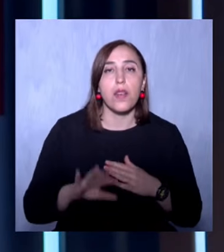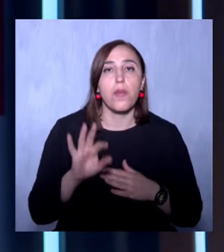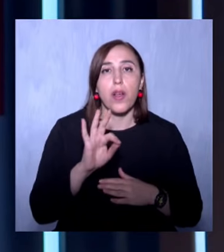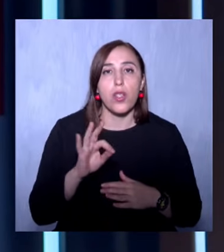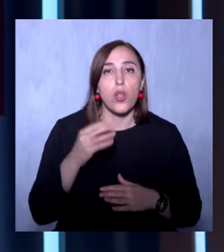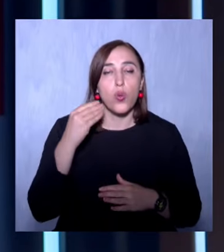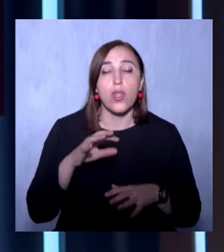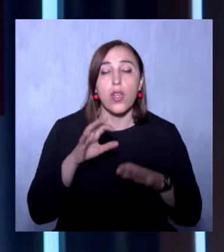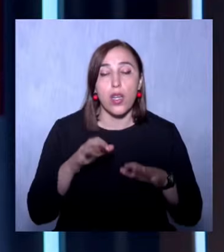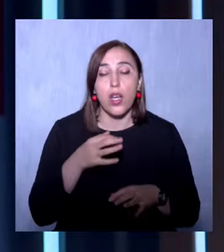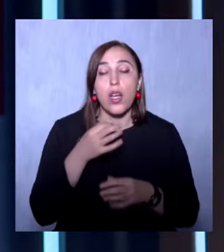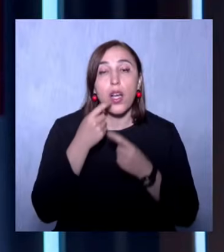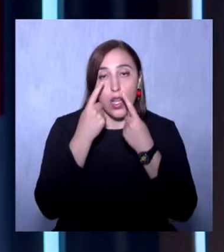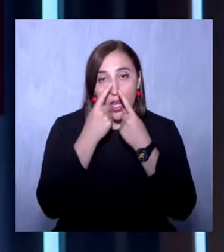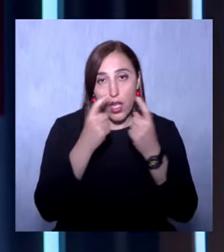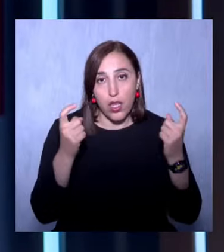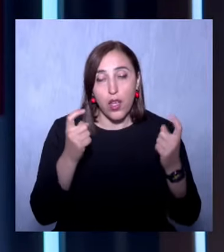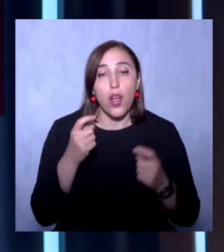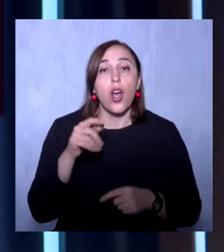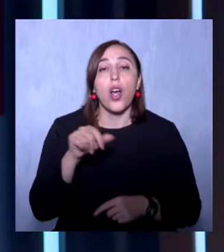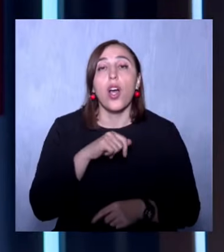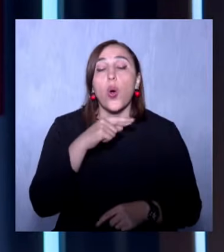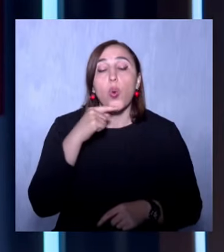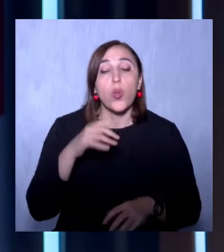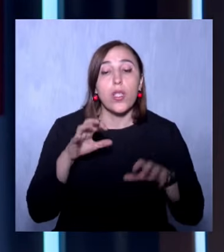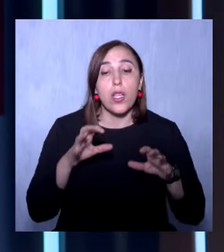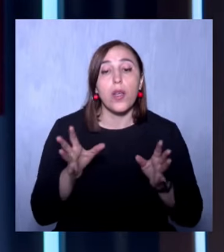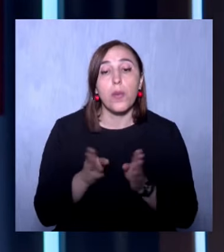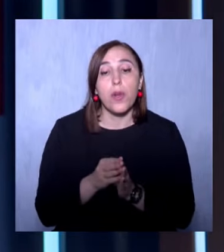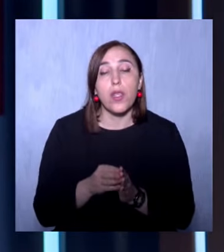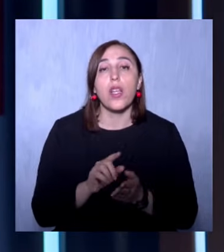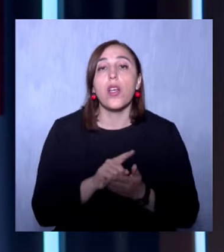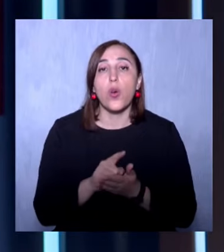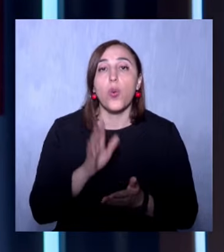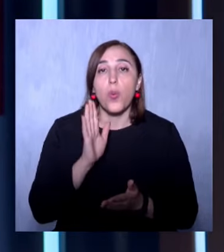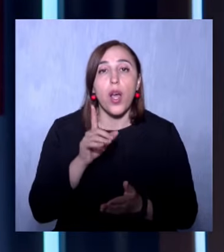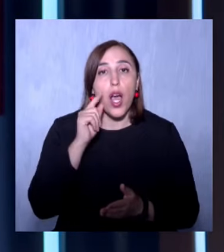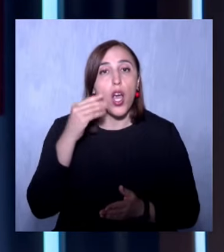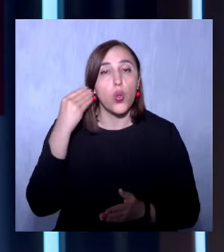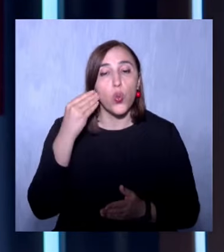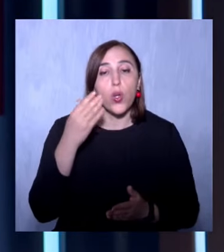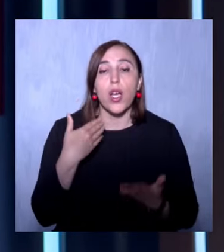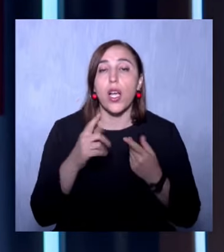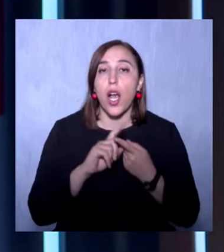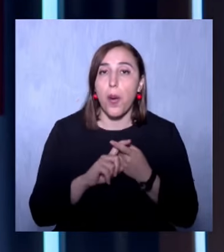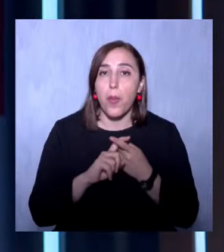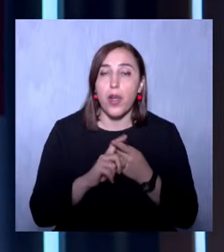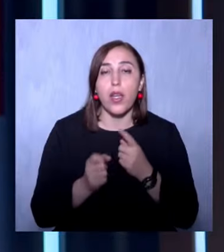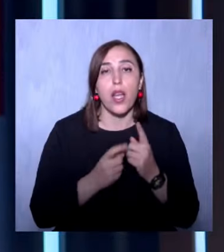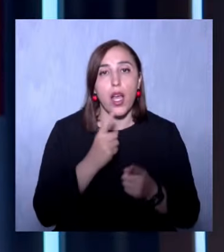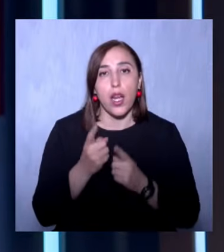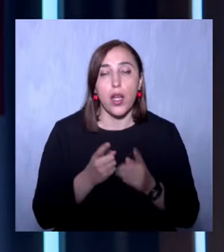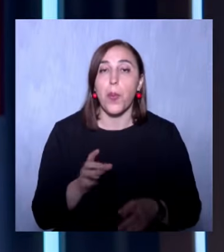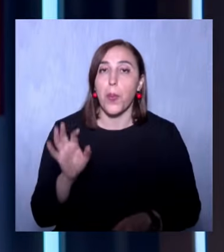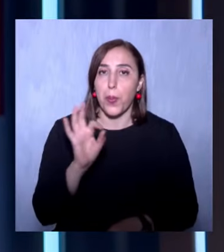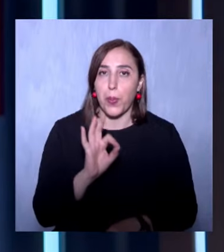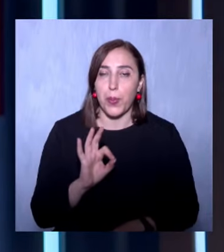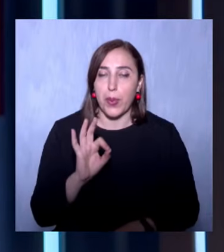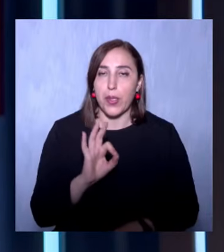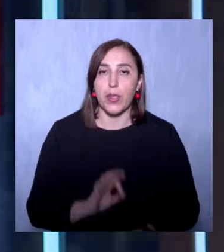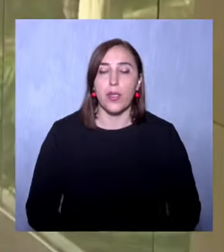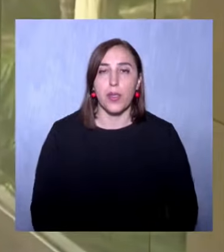Էրդողանն ավելի վաղ հայտնել էր, որ Պուտինի հետ մտադիր է խոսել նաև հայ-թուրքական հարաբերությունների հնարավոր կարգավորման